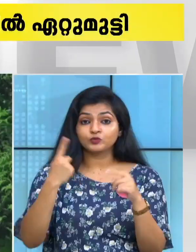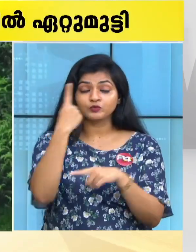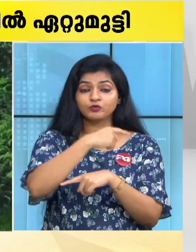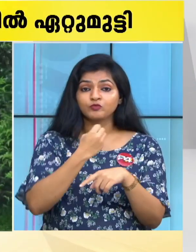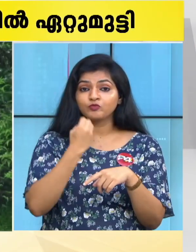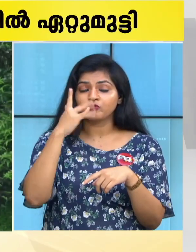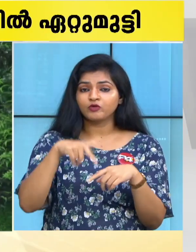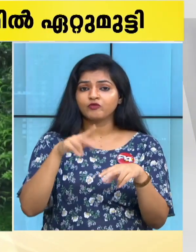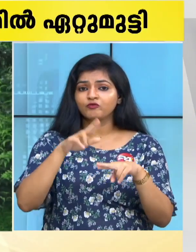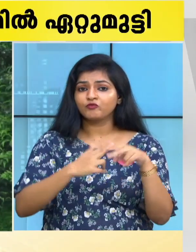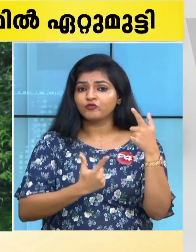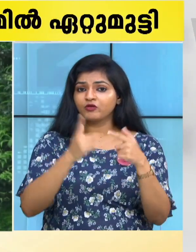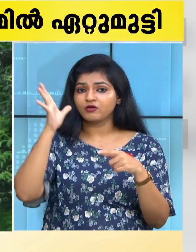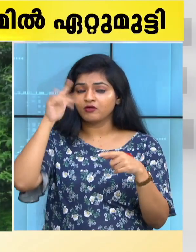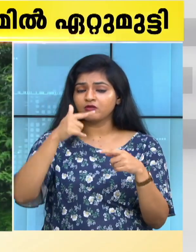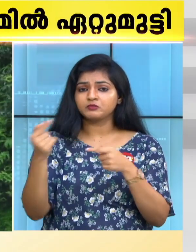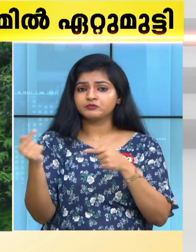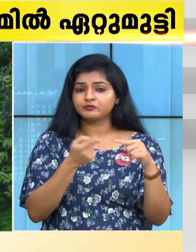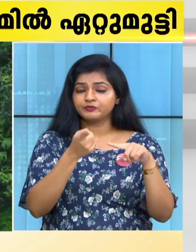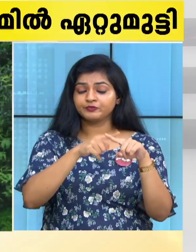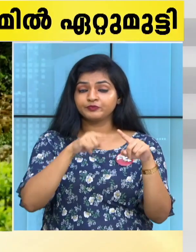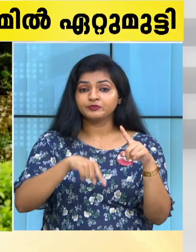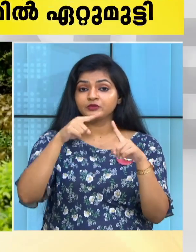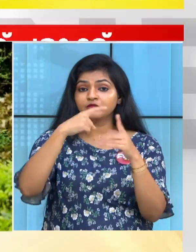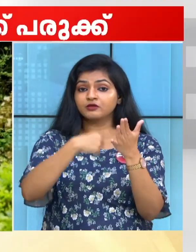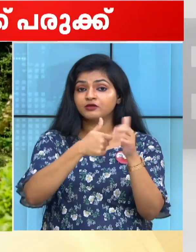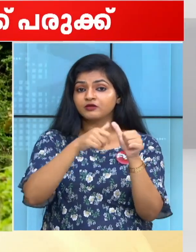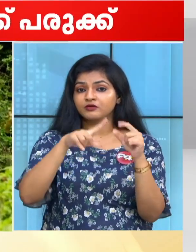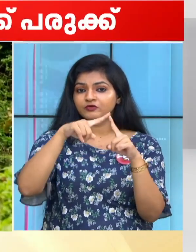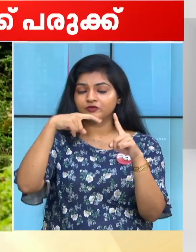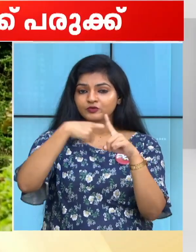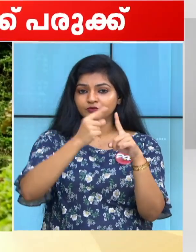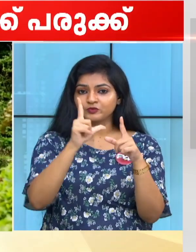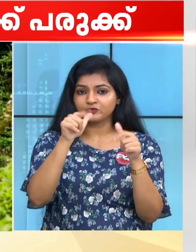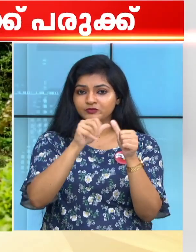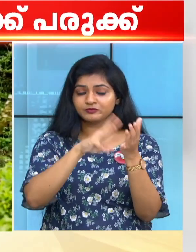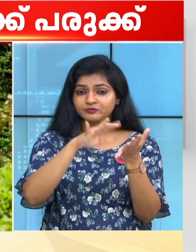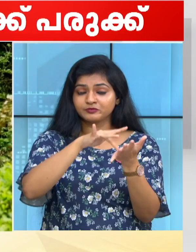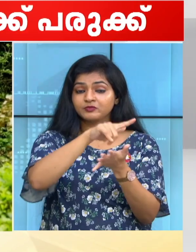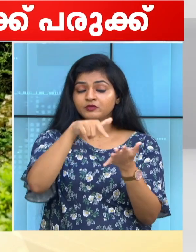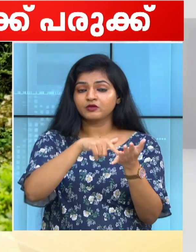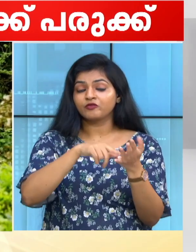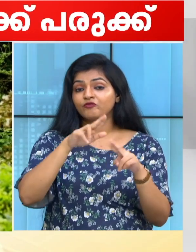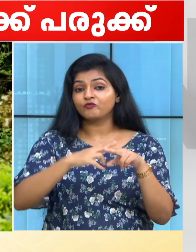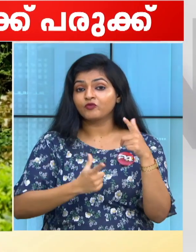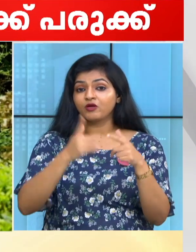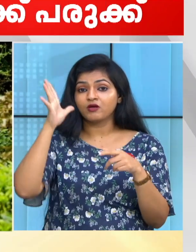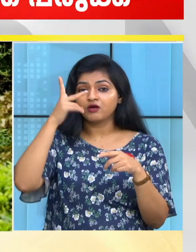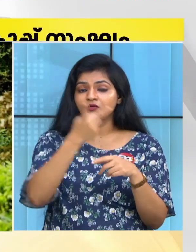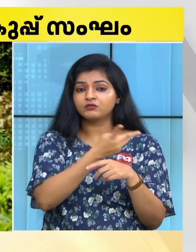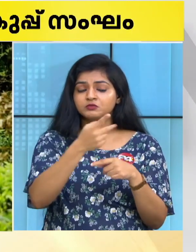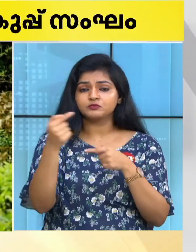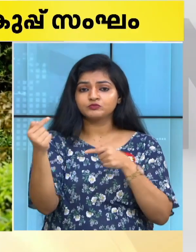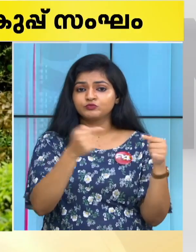തമ്മിൽ ഏറ്റുമുട്ടിയത്. ഇരവികുളത്ത് നൈമക്കാട് എസ്റ്റേറ്റ് ഭാഗത്ത് വെച്ചാണ് ഈ കാട്ടാനകൾ ഏറ്റുമുട്ടിയത് എന്നുള്ളതാണ് വനംവകുപ്പ് പറയുന്നത്. ഏറ്റുമുട്ടലിൽ